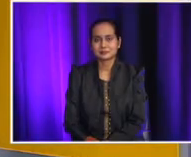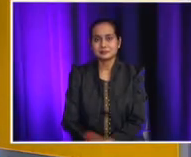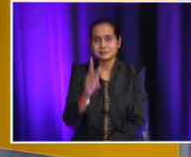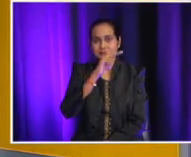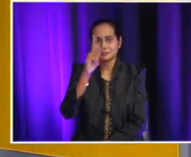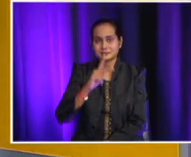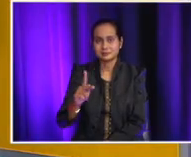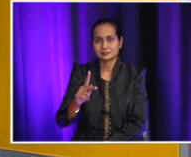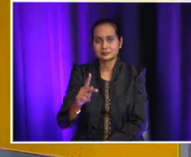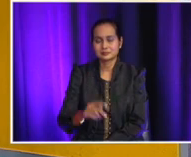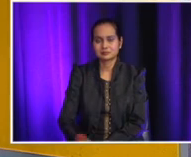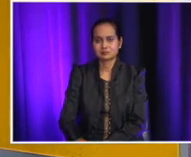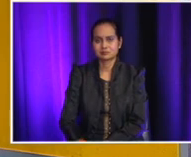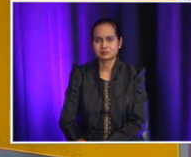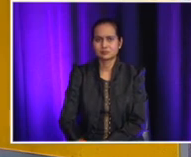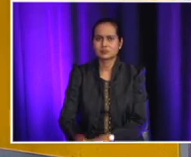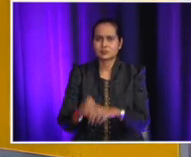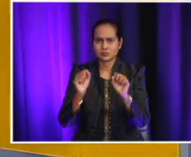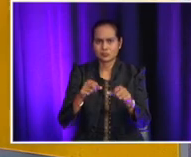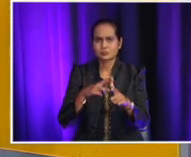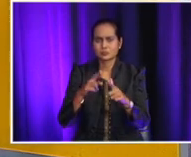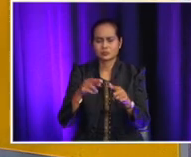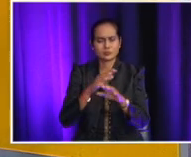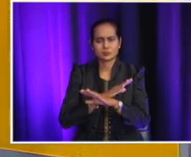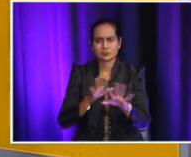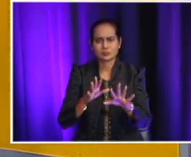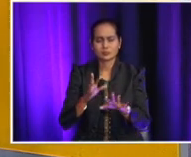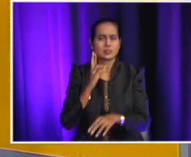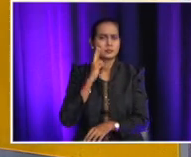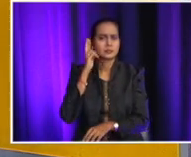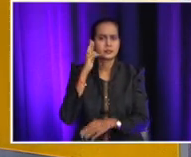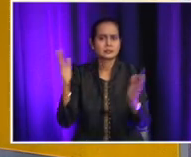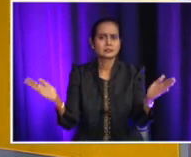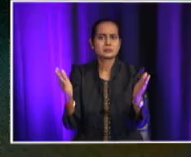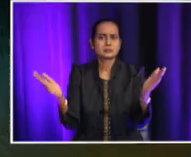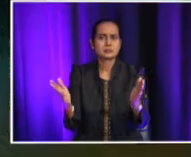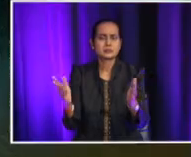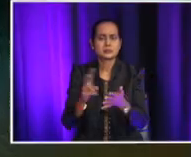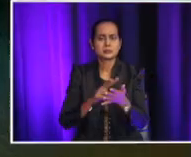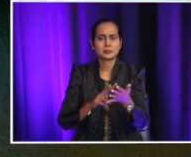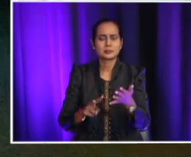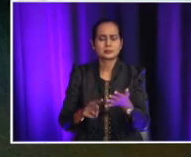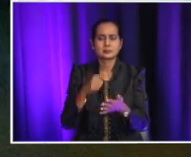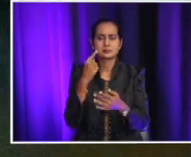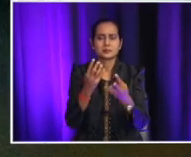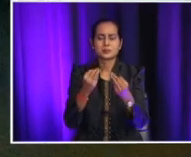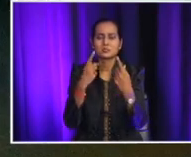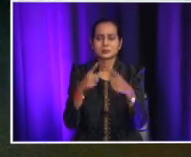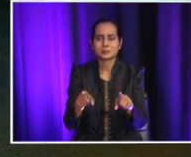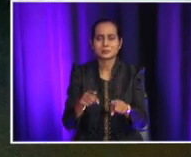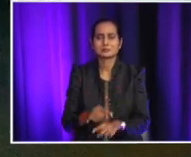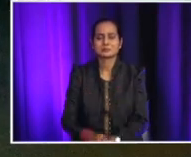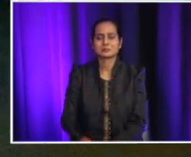wajah atau tidak golongan membaca Golongan remaja digalakkan bagi